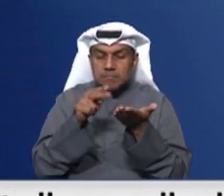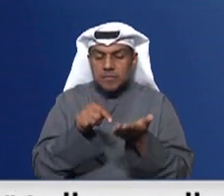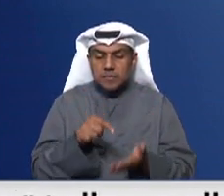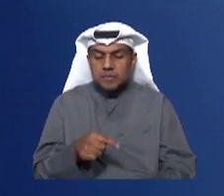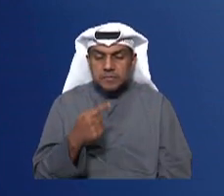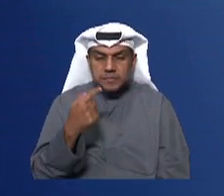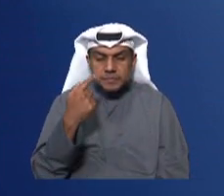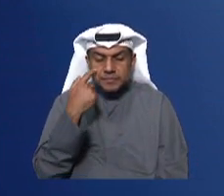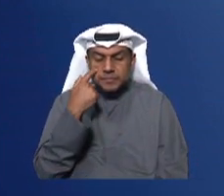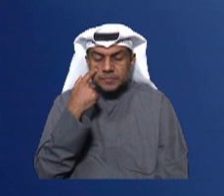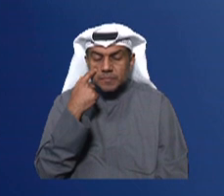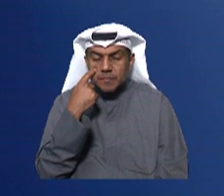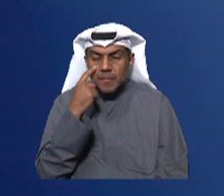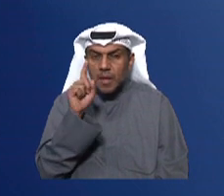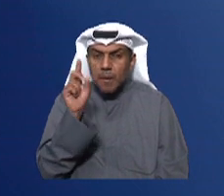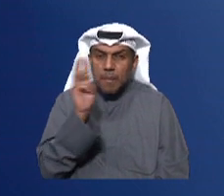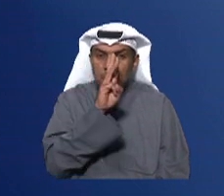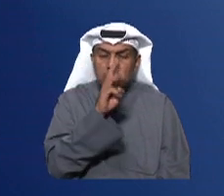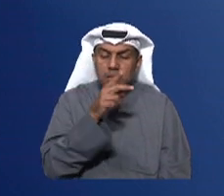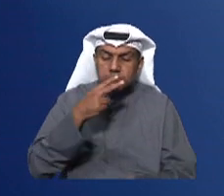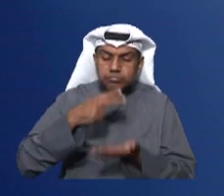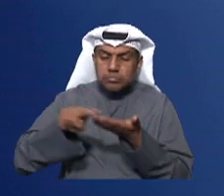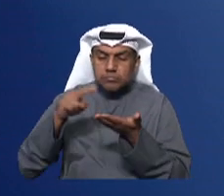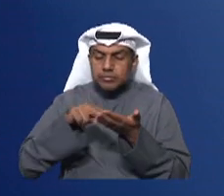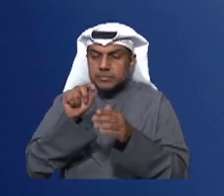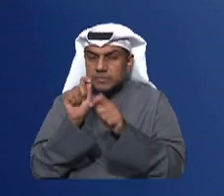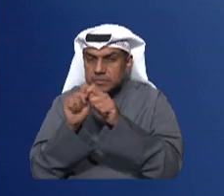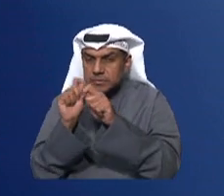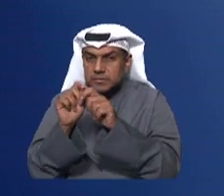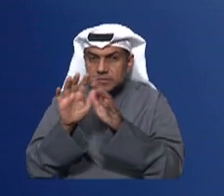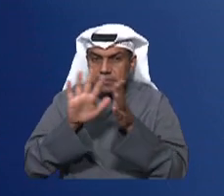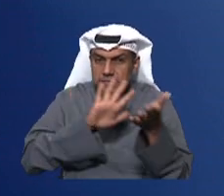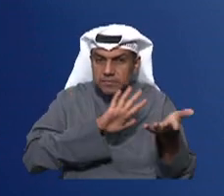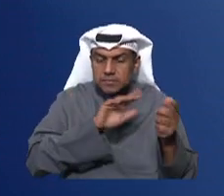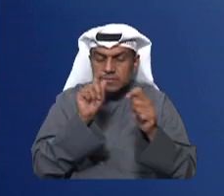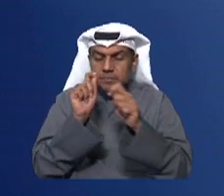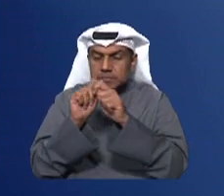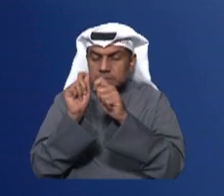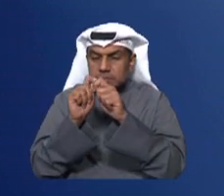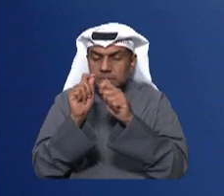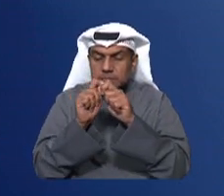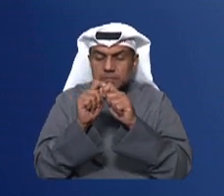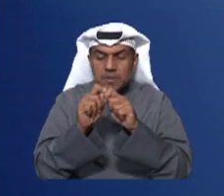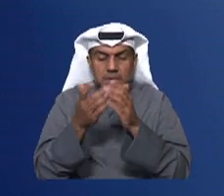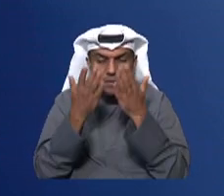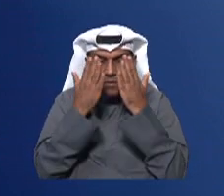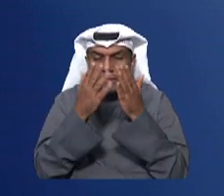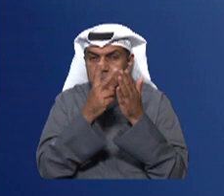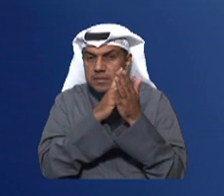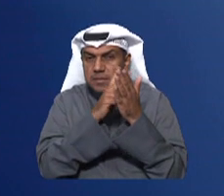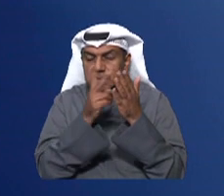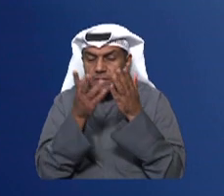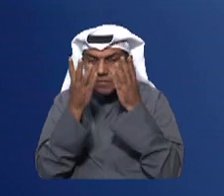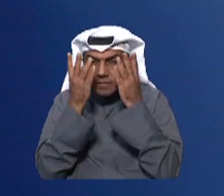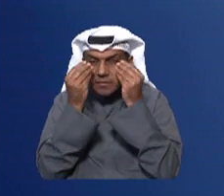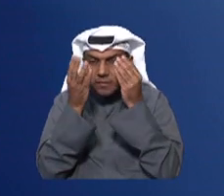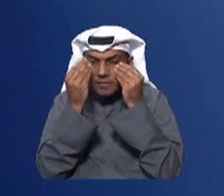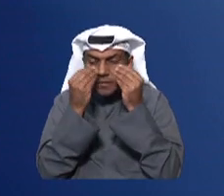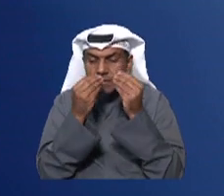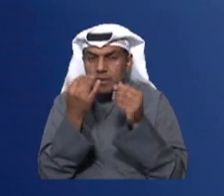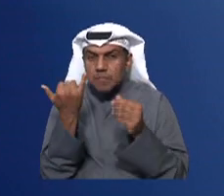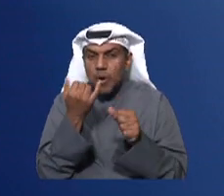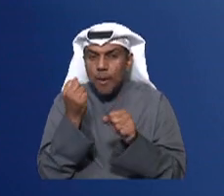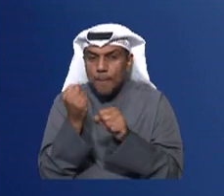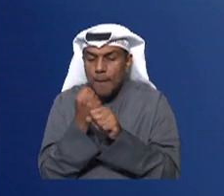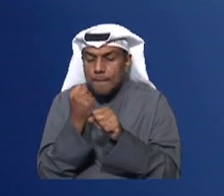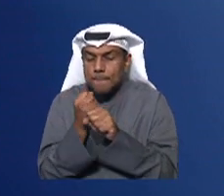والتي ستحتوي أيضا على نصائح عامة وتوجيهات وإرشادات حول طرق الدراسة الفعالة ومصادر التعلم كذلك